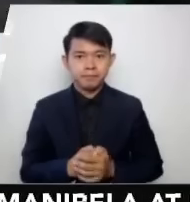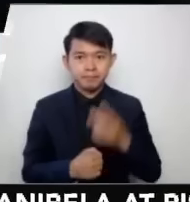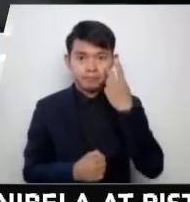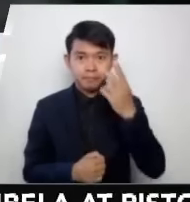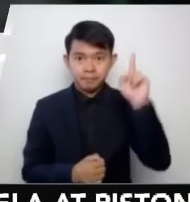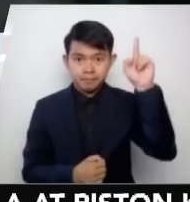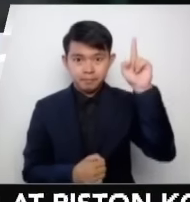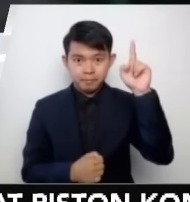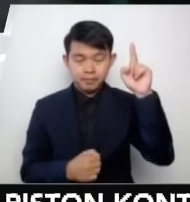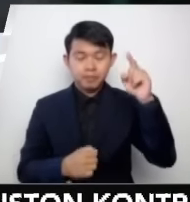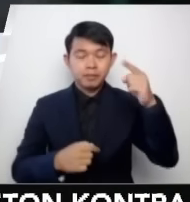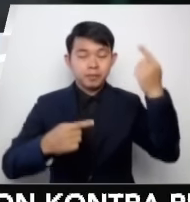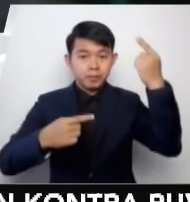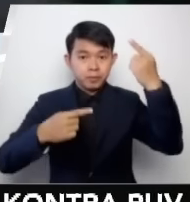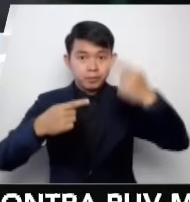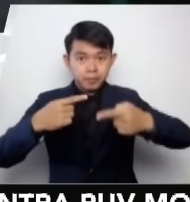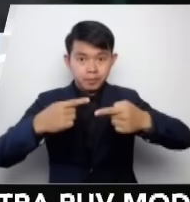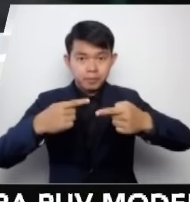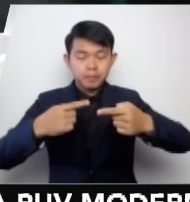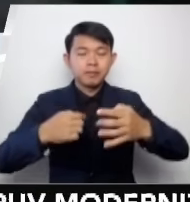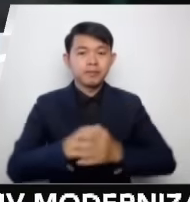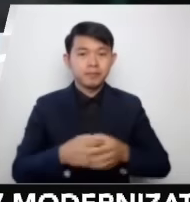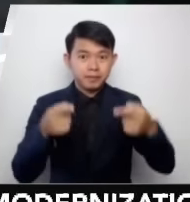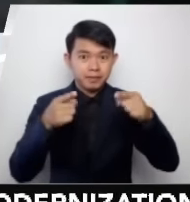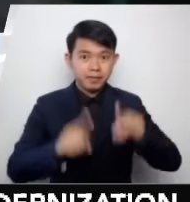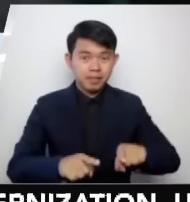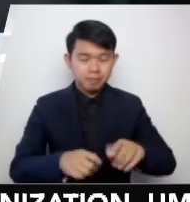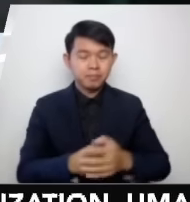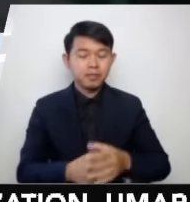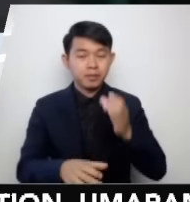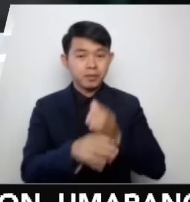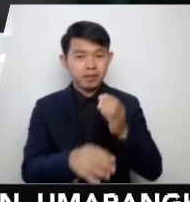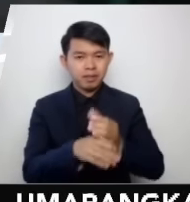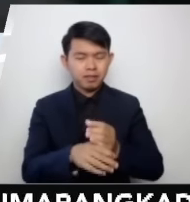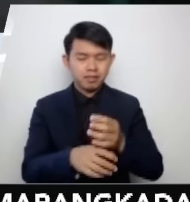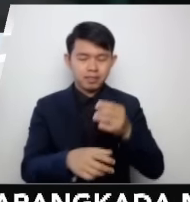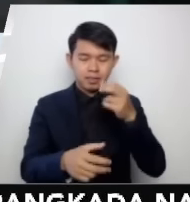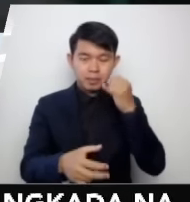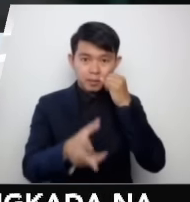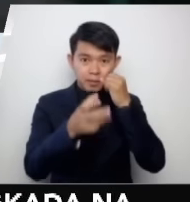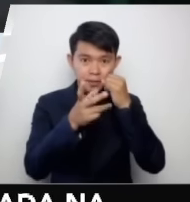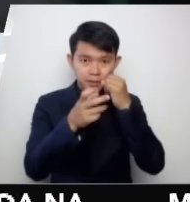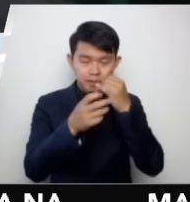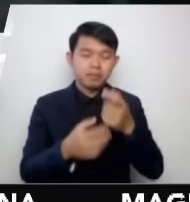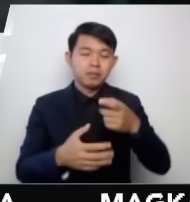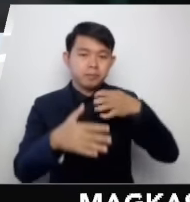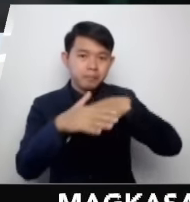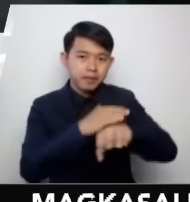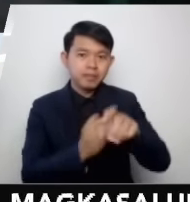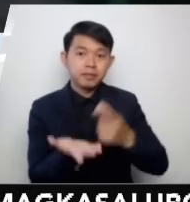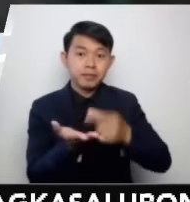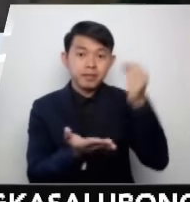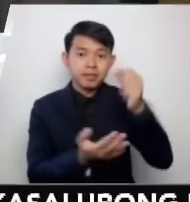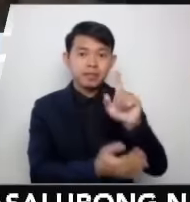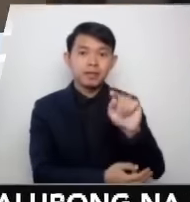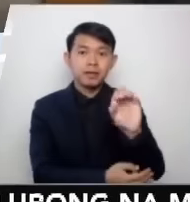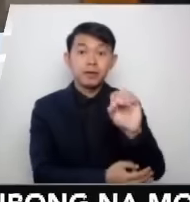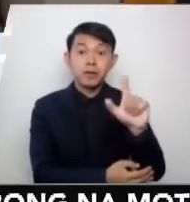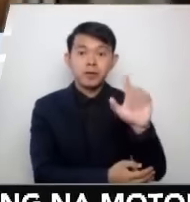Viral sa social media ang post ng isang motorista habang papasok sa Concepcion Tarlac, tollgate ng SCTEX nitong September